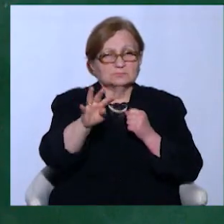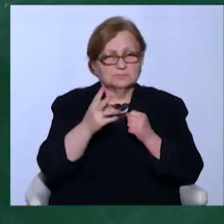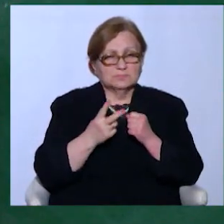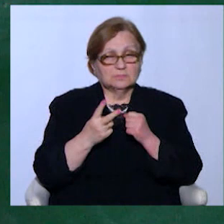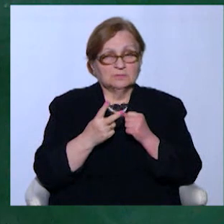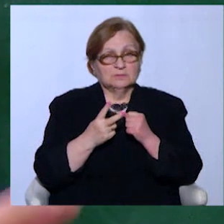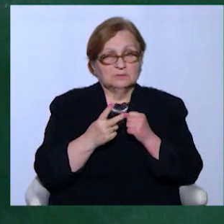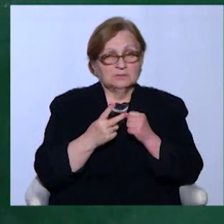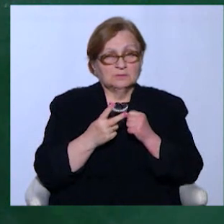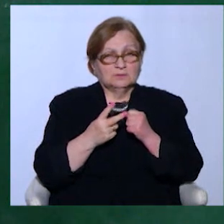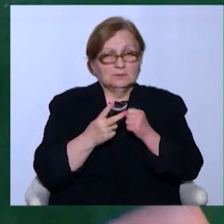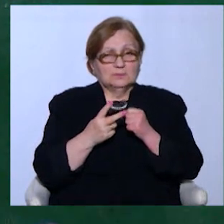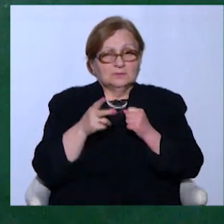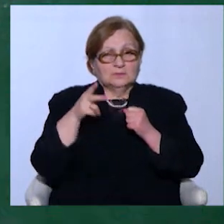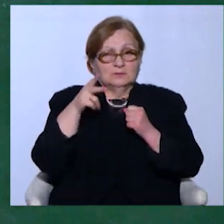იქნება